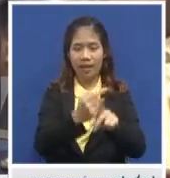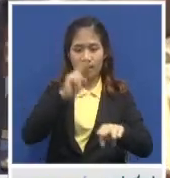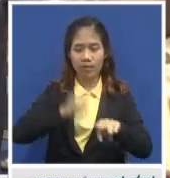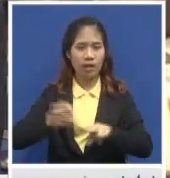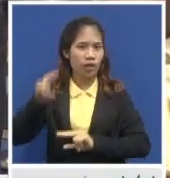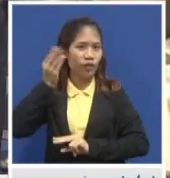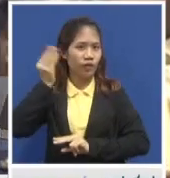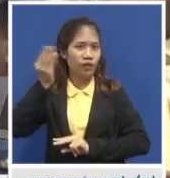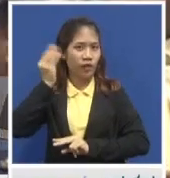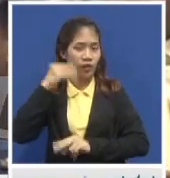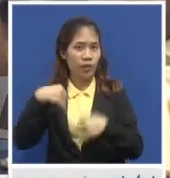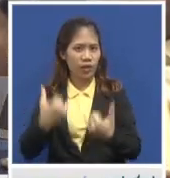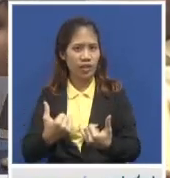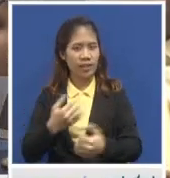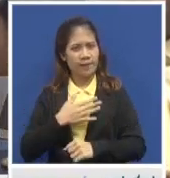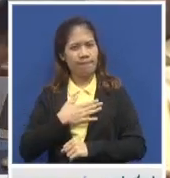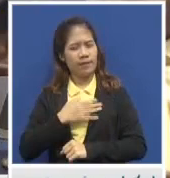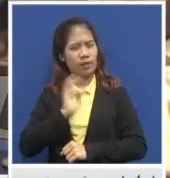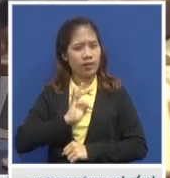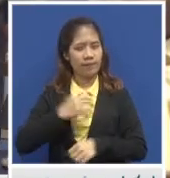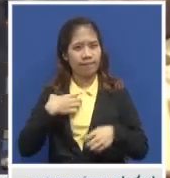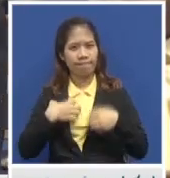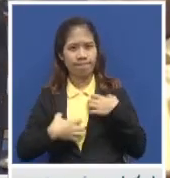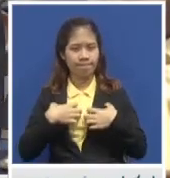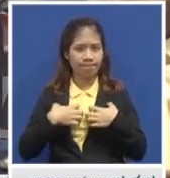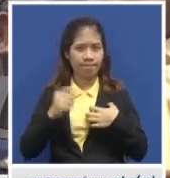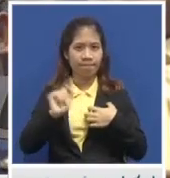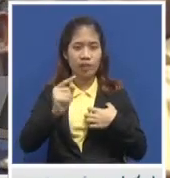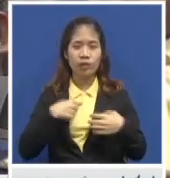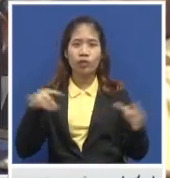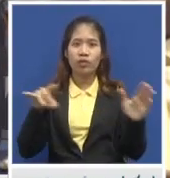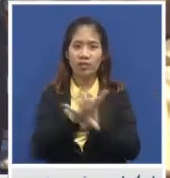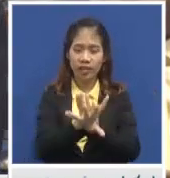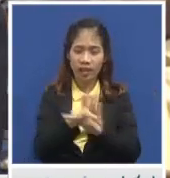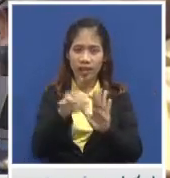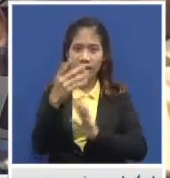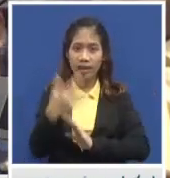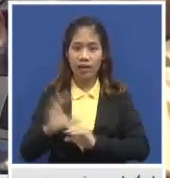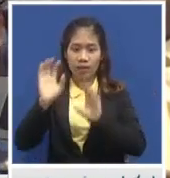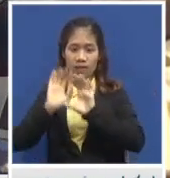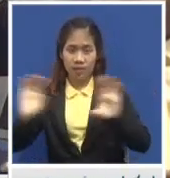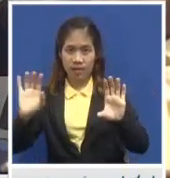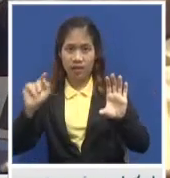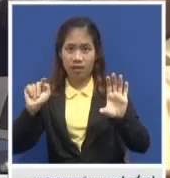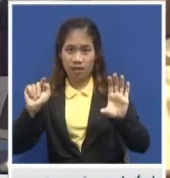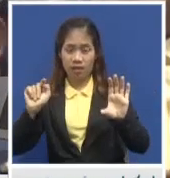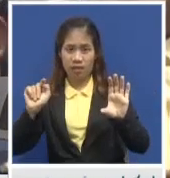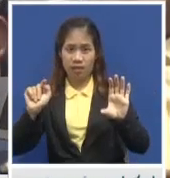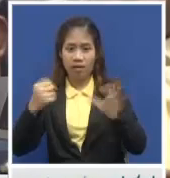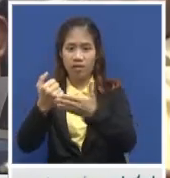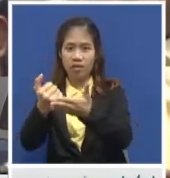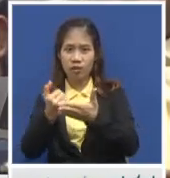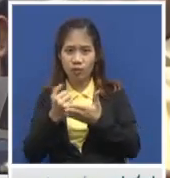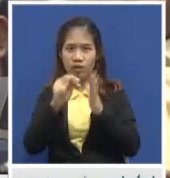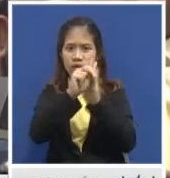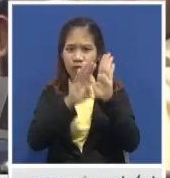ายยังอดที่จะมีความกังวลไม่ได้ว่าสุดท้ายแล้วเนี่ยรัฐบาลจะสามารถที่จะนำนโยบายเหล่